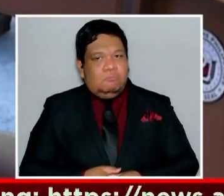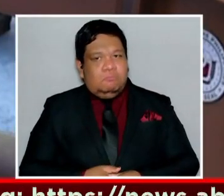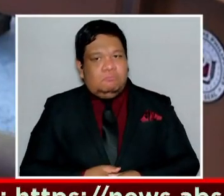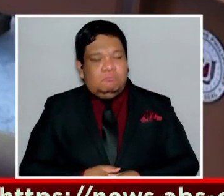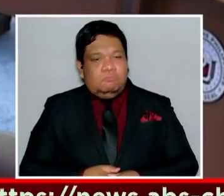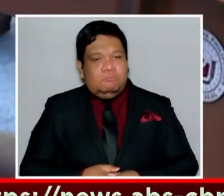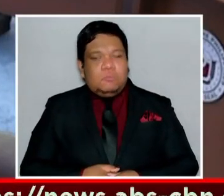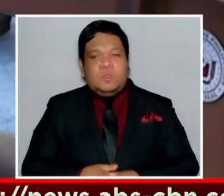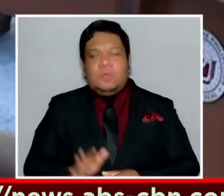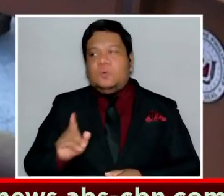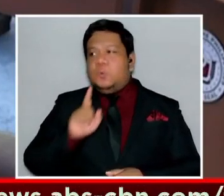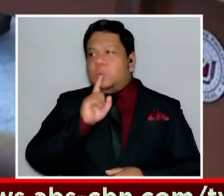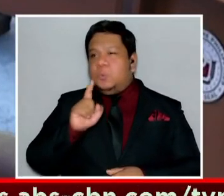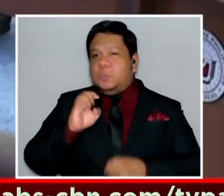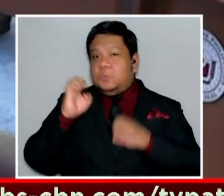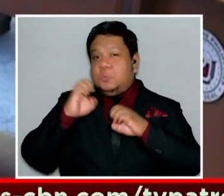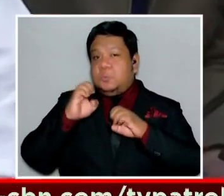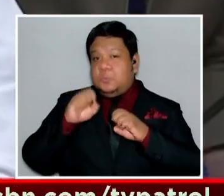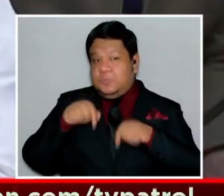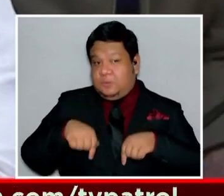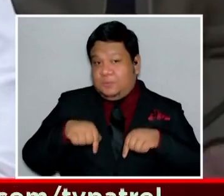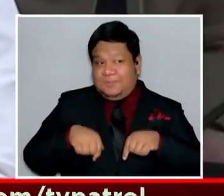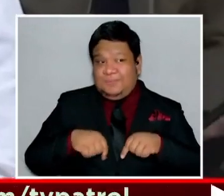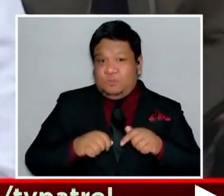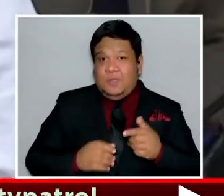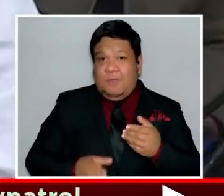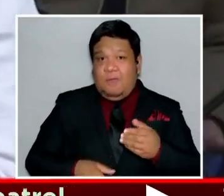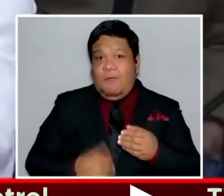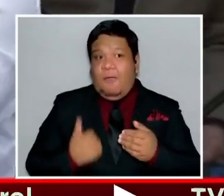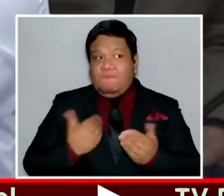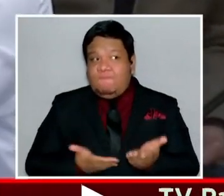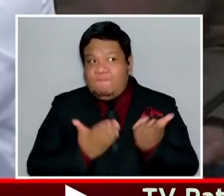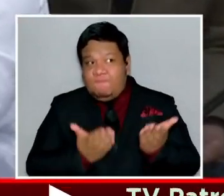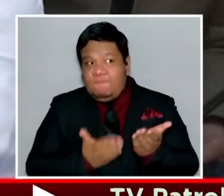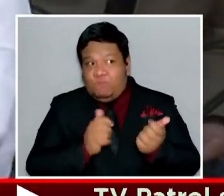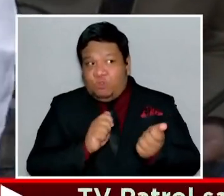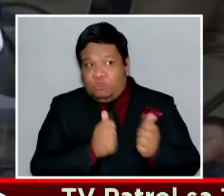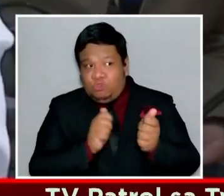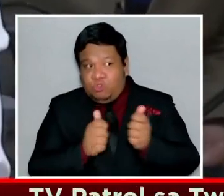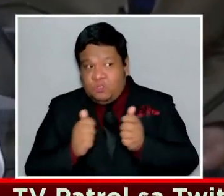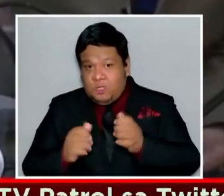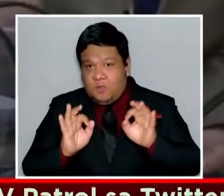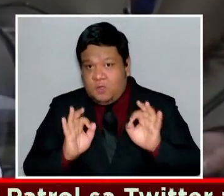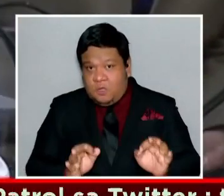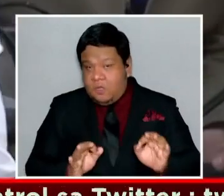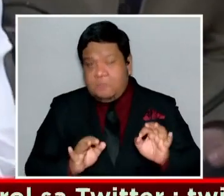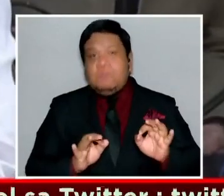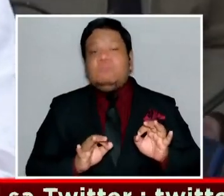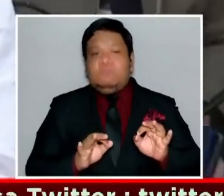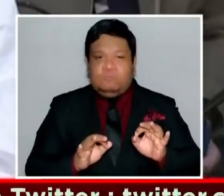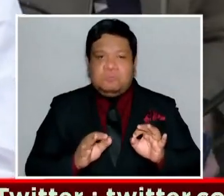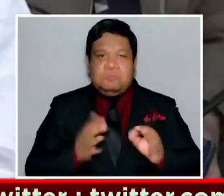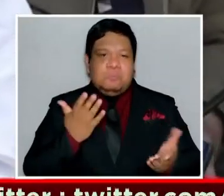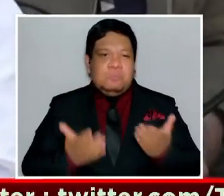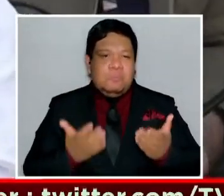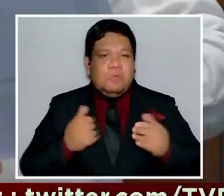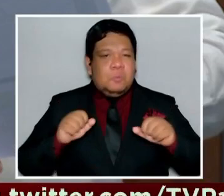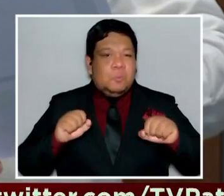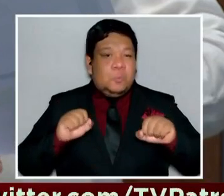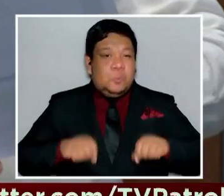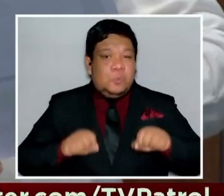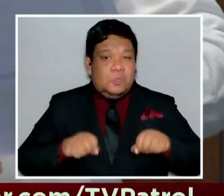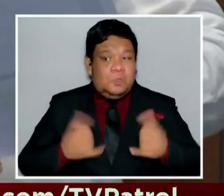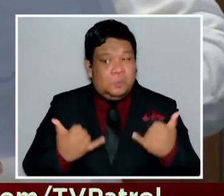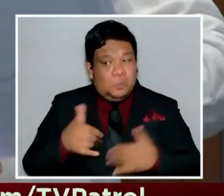Karen, pagkatapos ng period of amendments, inaasahan kung hindi lalamayin to ng mga senador, pwede mangyari na tonight o